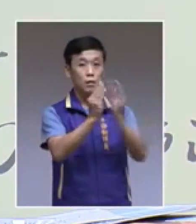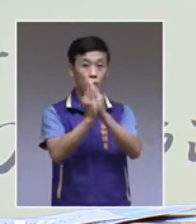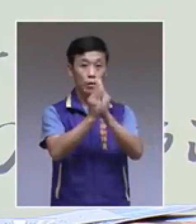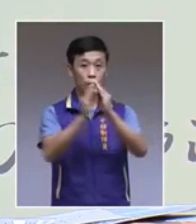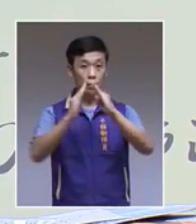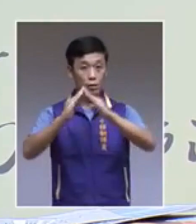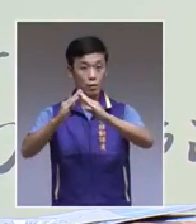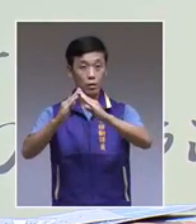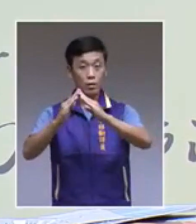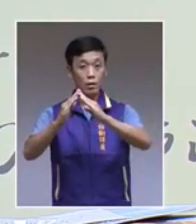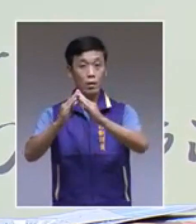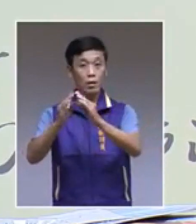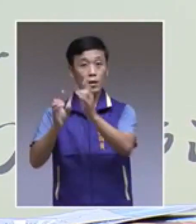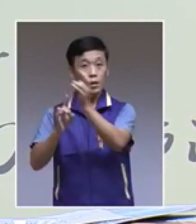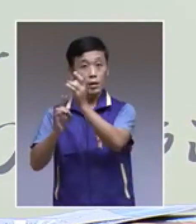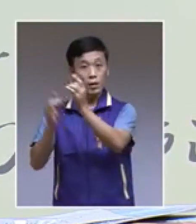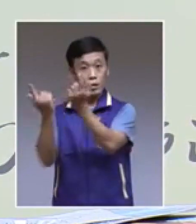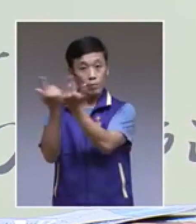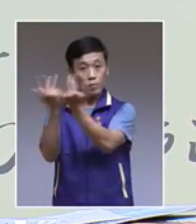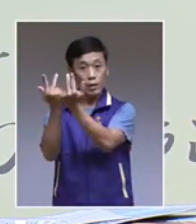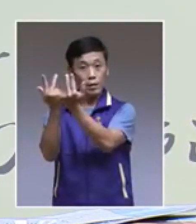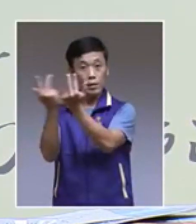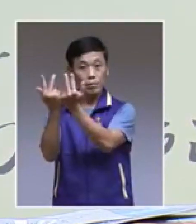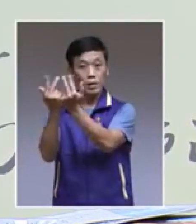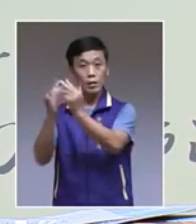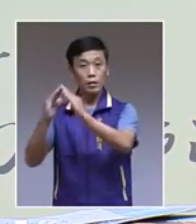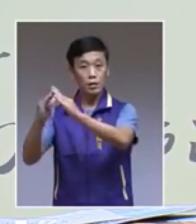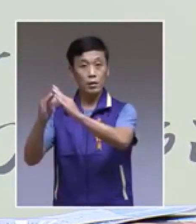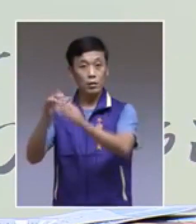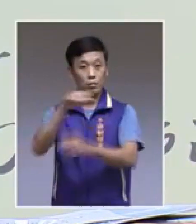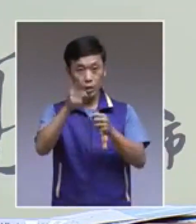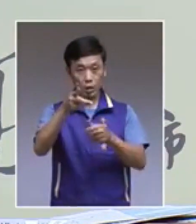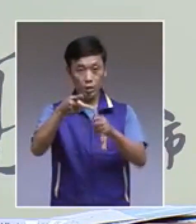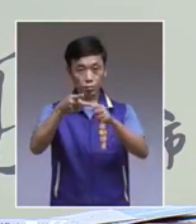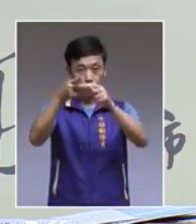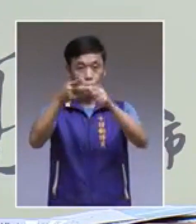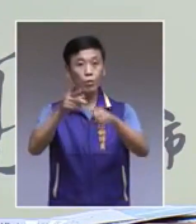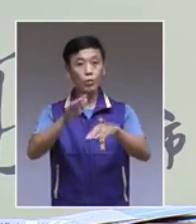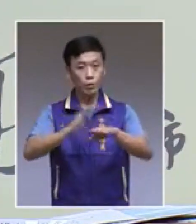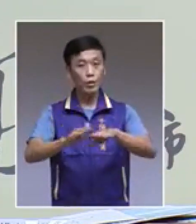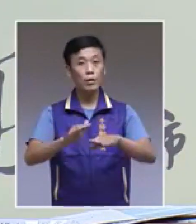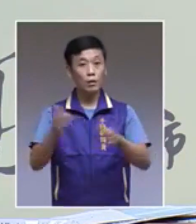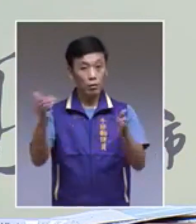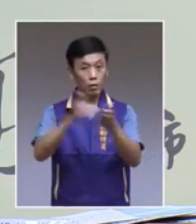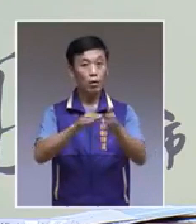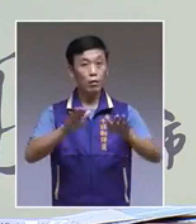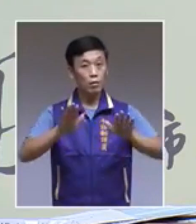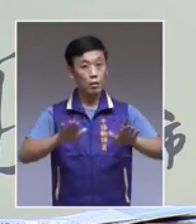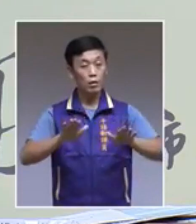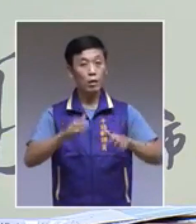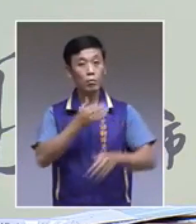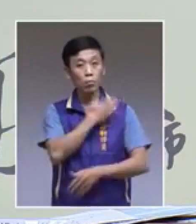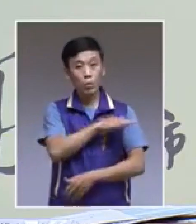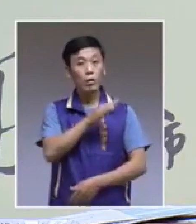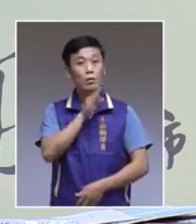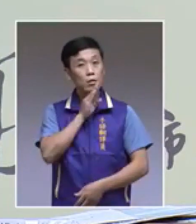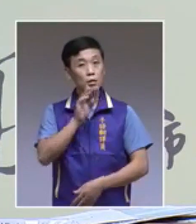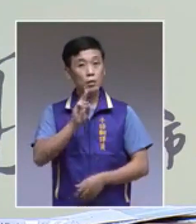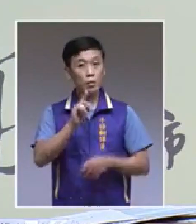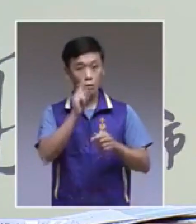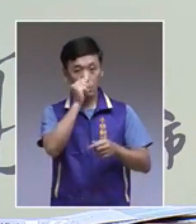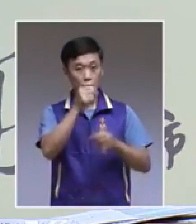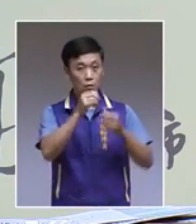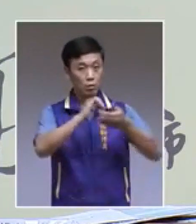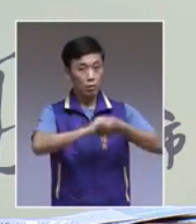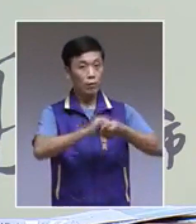市跟新北市都有一些零星个案。到目前为止，这一些不管是特定风